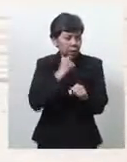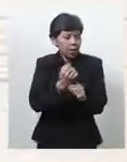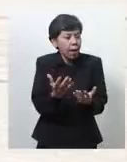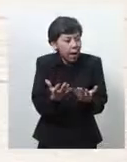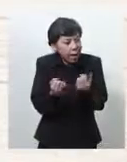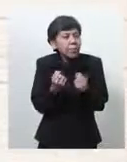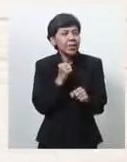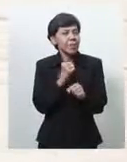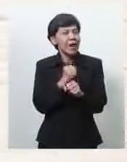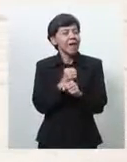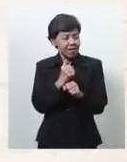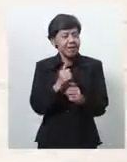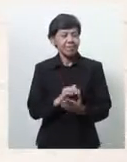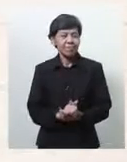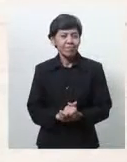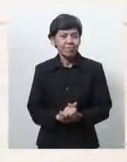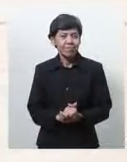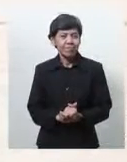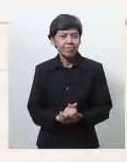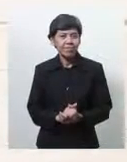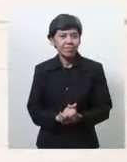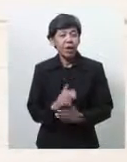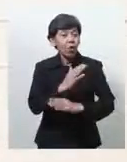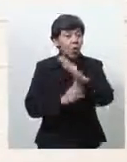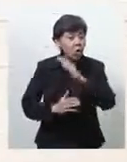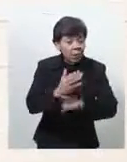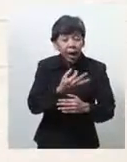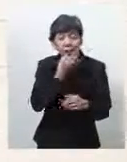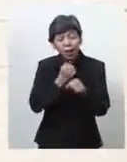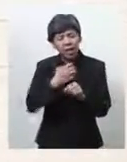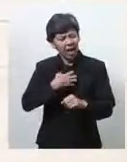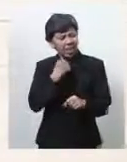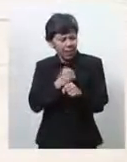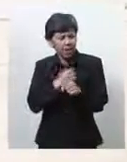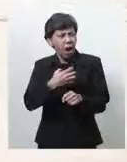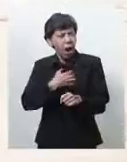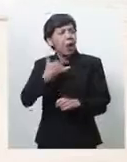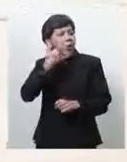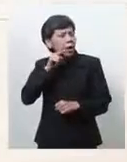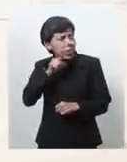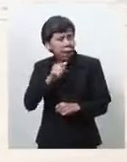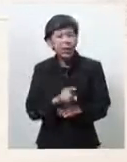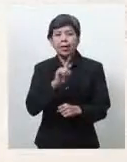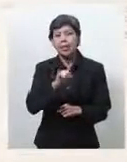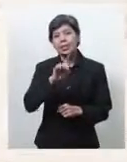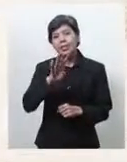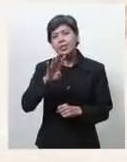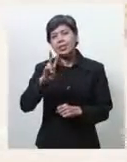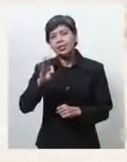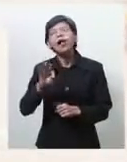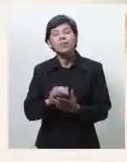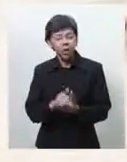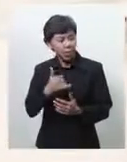กันมากขึ้นด้วยค่ะส่วนคนพิการที่อยากได้งานทำก็สามารถโทรไปได้ที่หมายเลข1479สายด่วนคนพิ